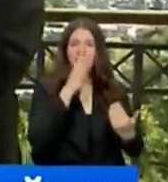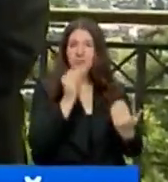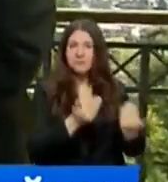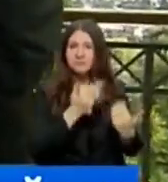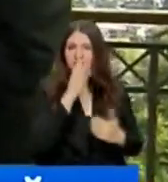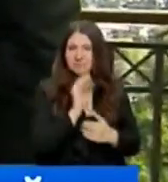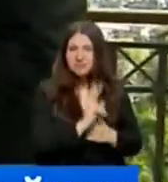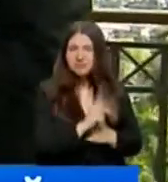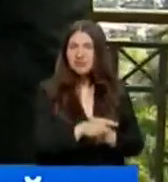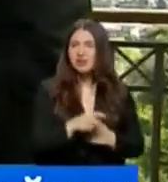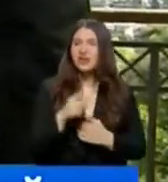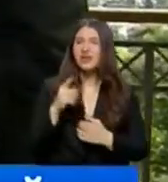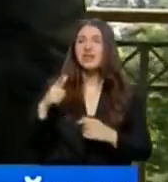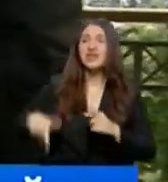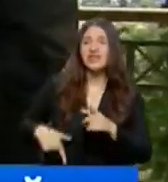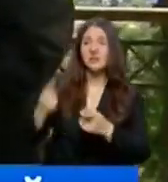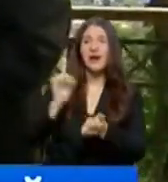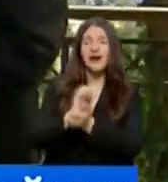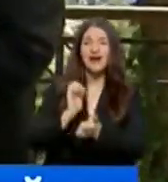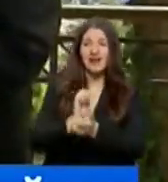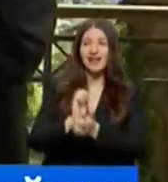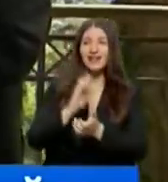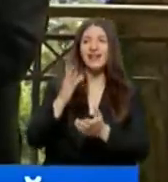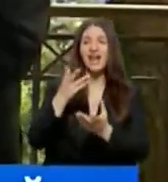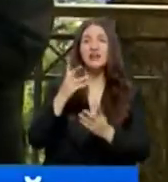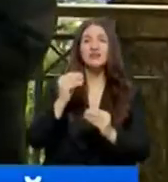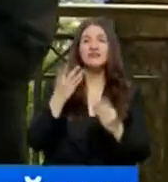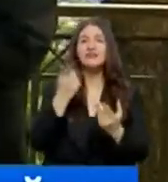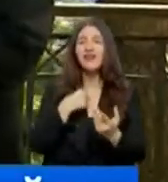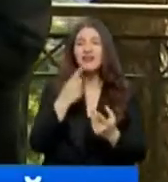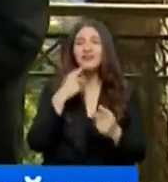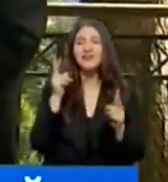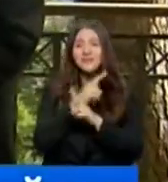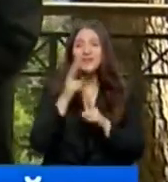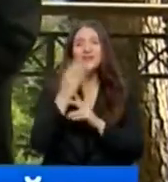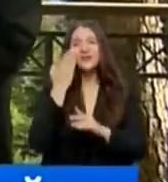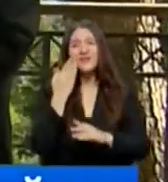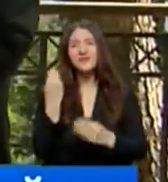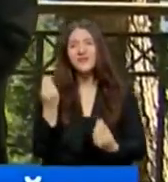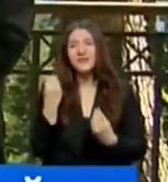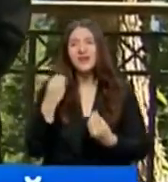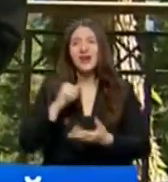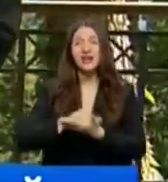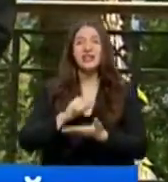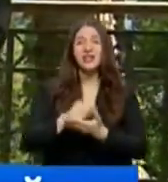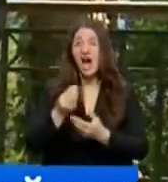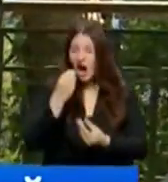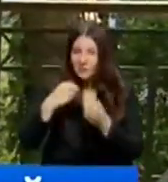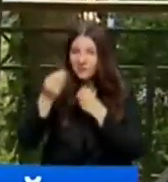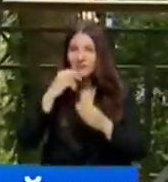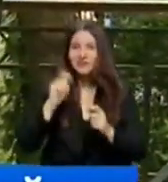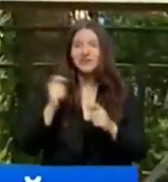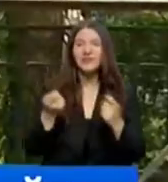Bebeği? İzmirli bir ailenin geldi ama son derece sevimli, güler yüzlü, keyifli, gazeteleri yutmaya